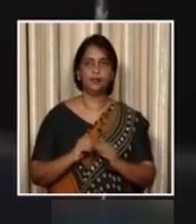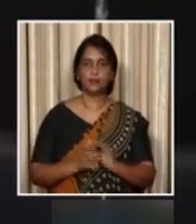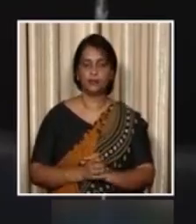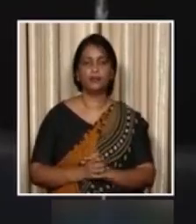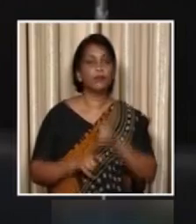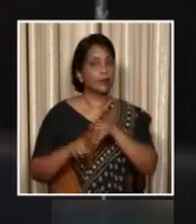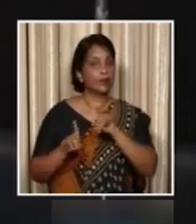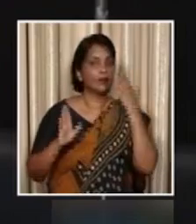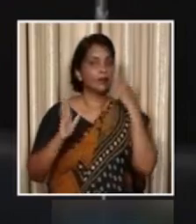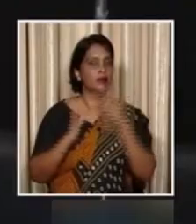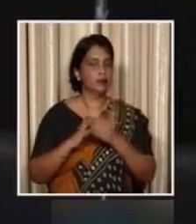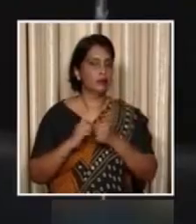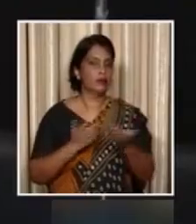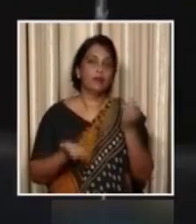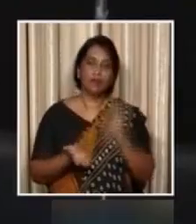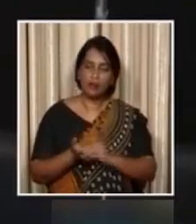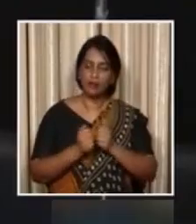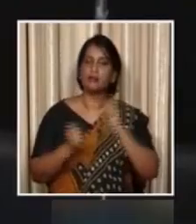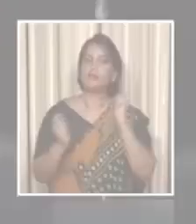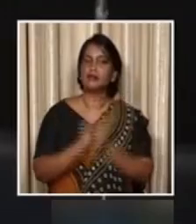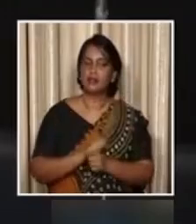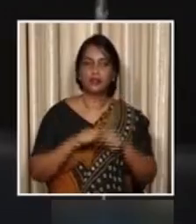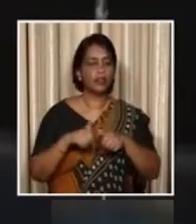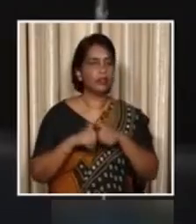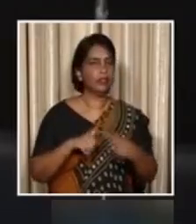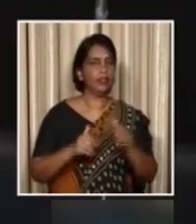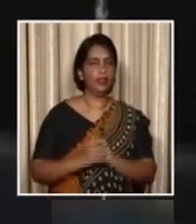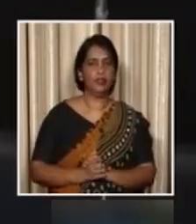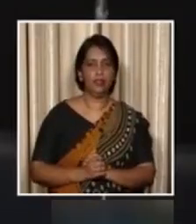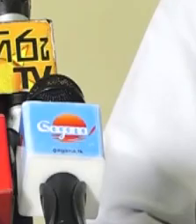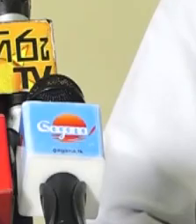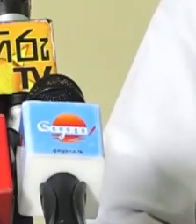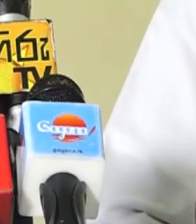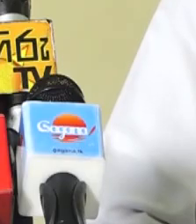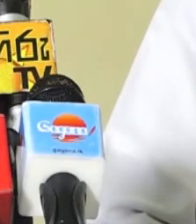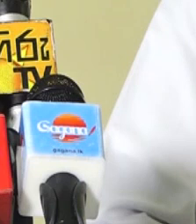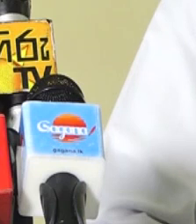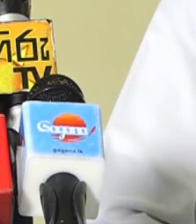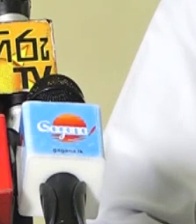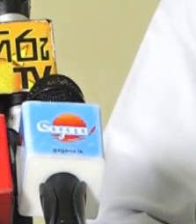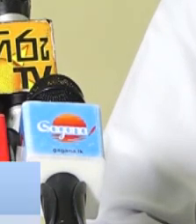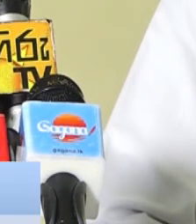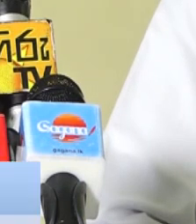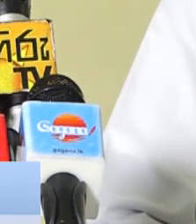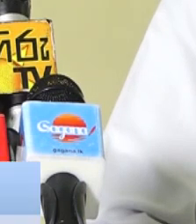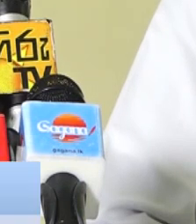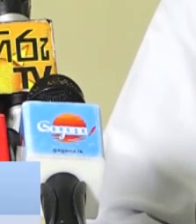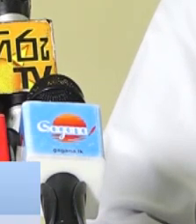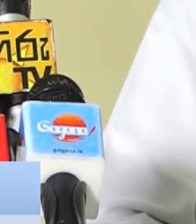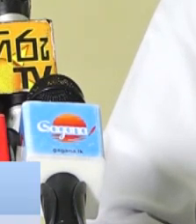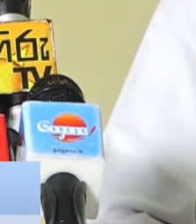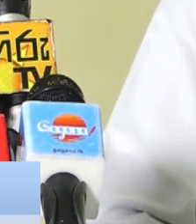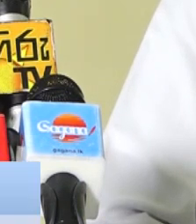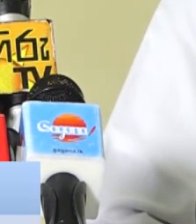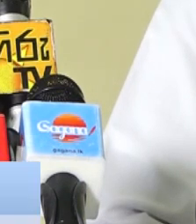ඒ කාරණේ නැවත ඒකම රිපීට් කරනවා. ඉතින් පොඩ්ඩක් ඉවසලා ඉමු ෆයිනල් ඩිසිෂන් එක දෙනකම්. දේශබන්දු තෙන්නකෝන් කියන තැනැත්තා